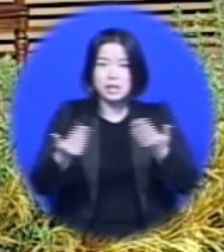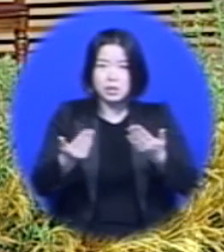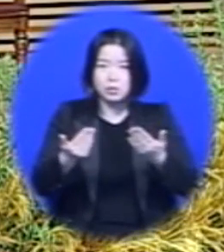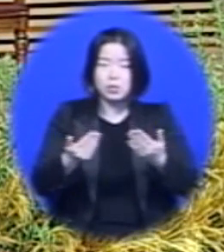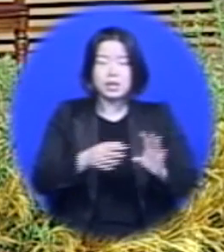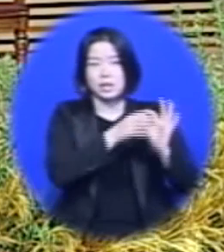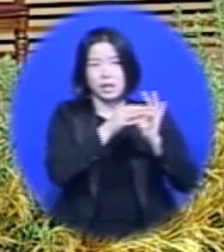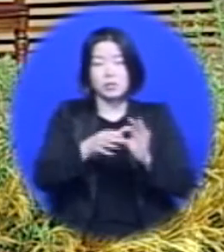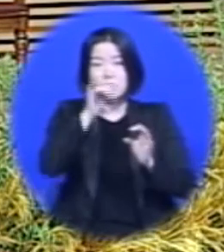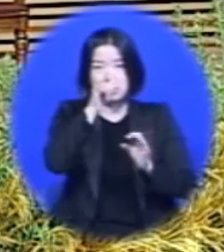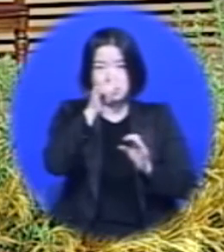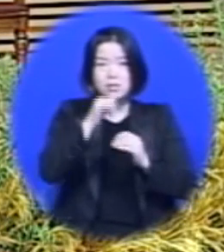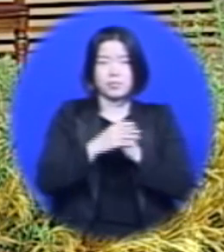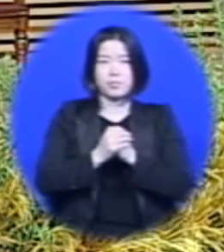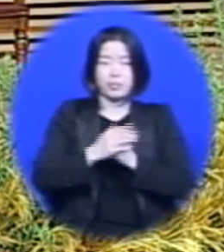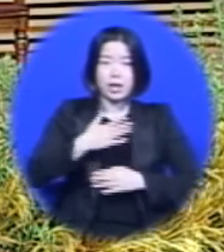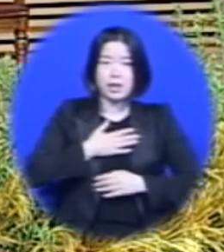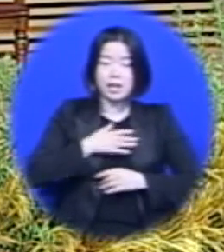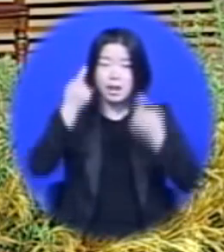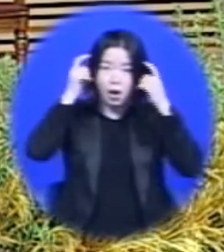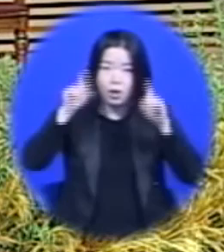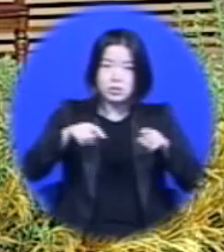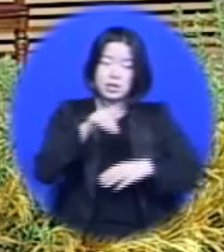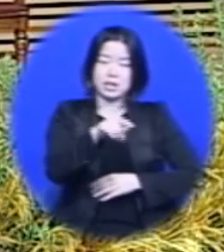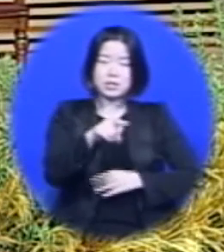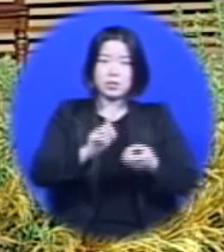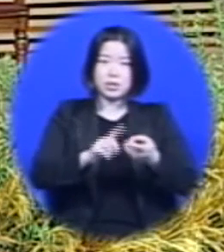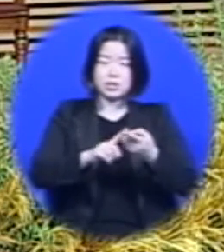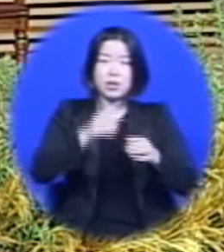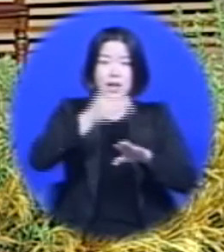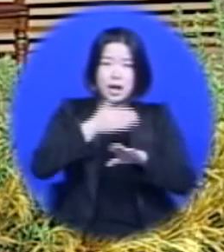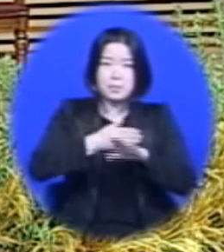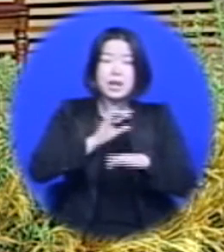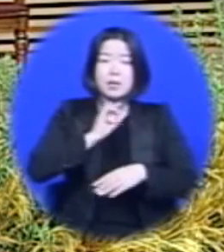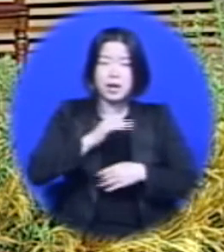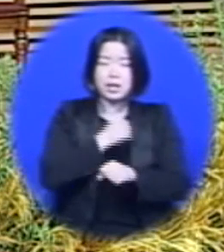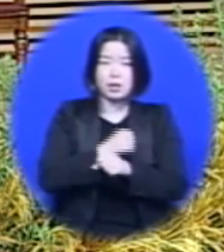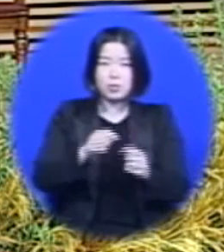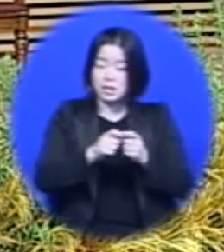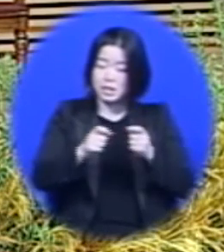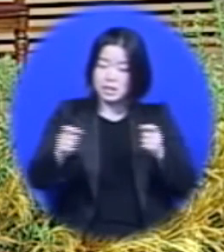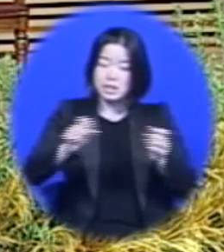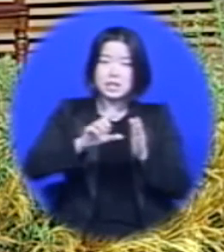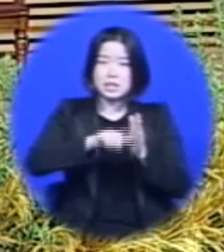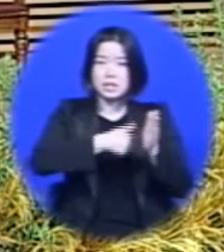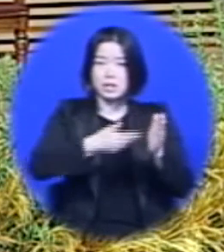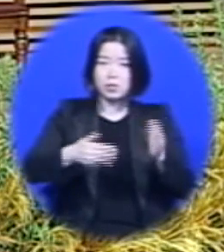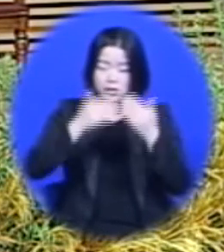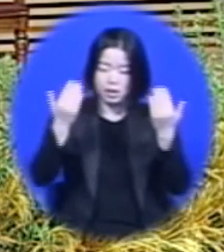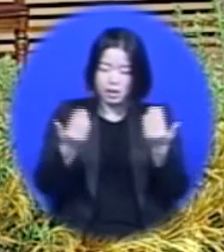끊이지 않았느니라. 나는 어리석게도 그것에 감사만 하면서 긴 세월을 다 보내고